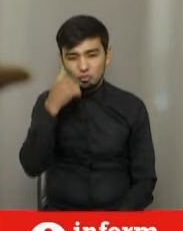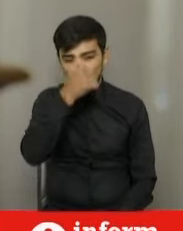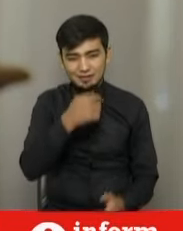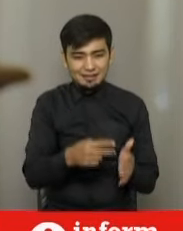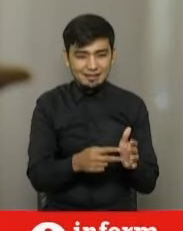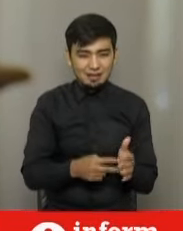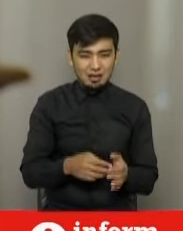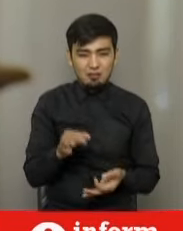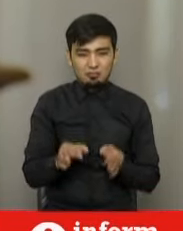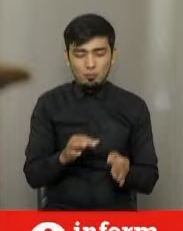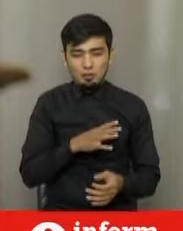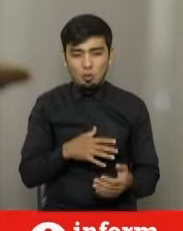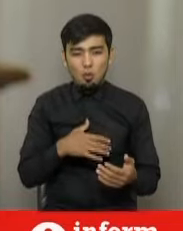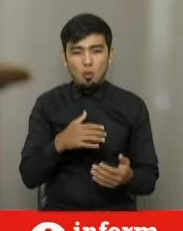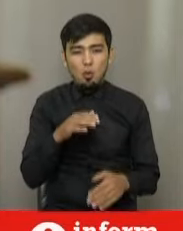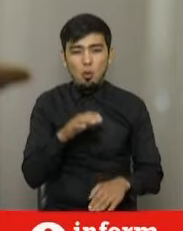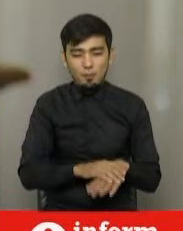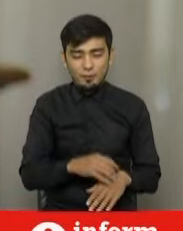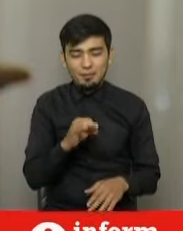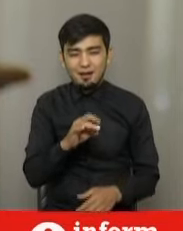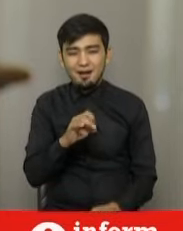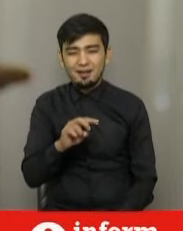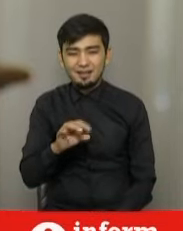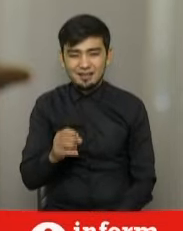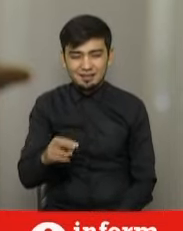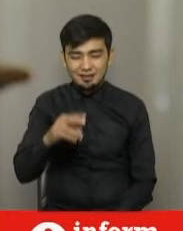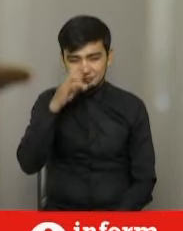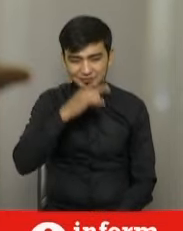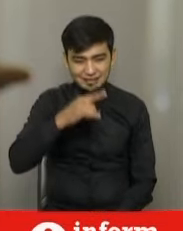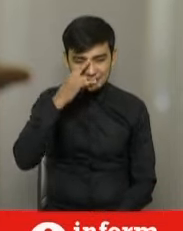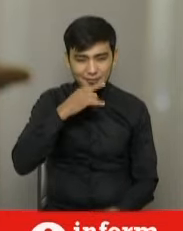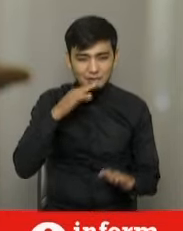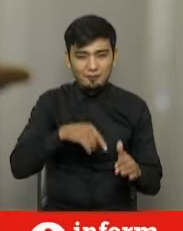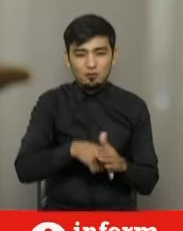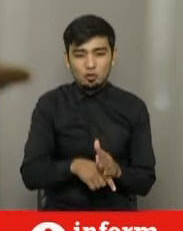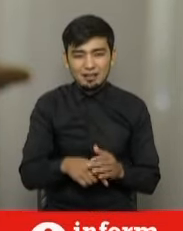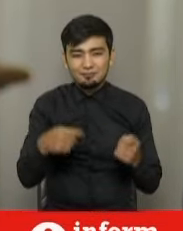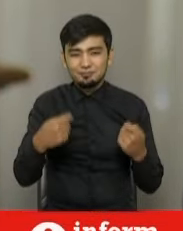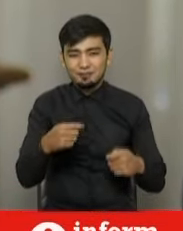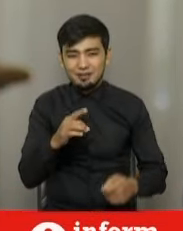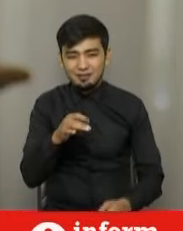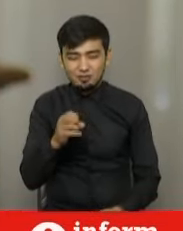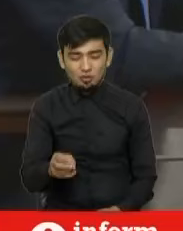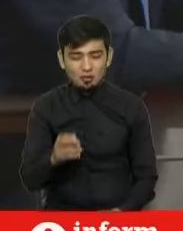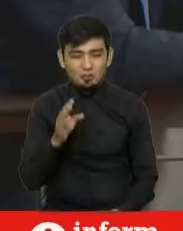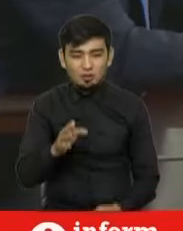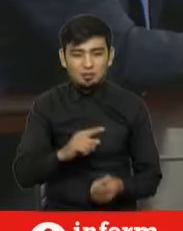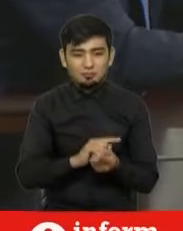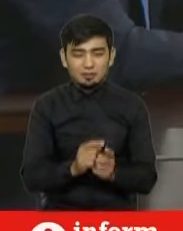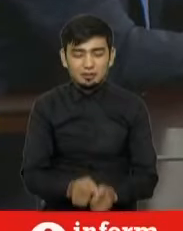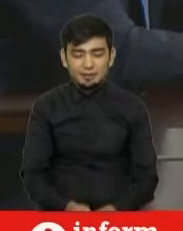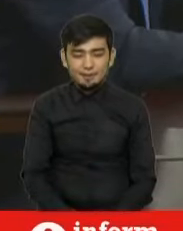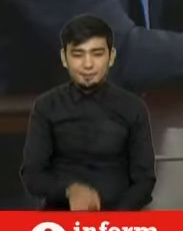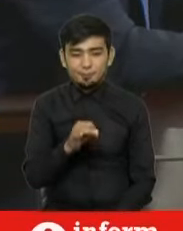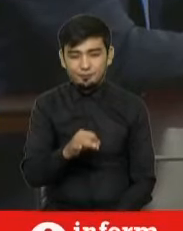оптовой реализации товарного газа на внутреннем рынке Казахстана с увеличением в среднем на 14,6 про на